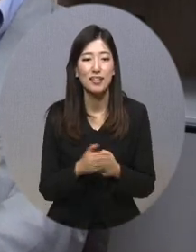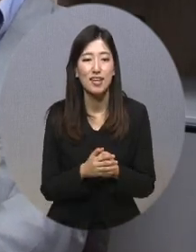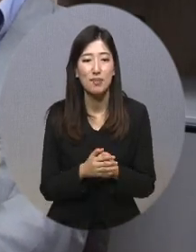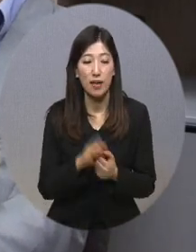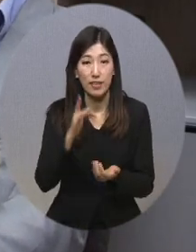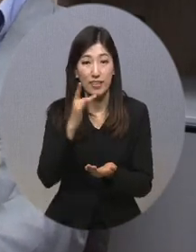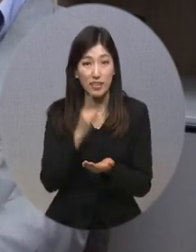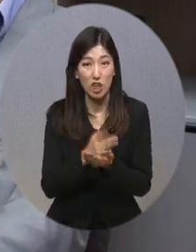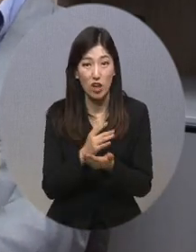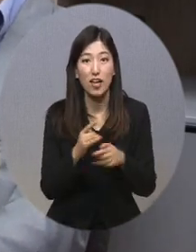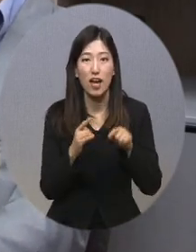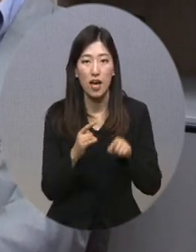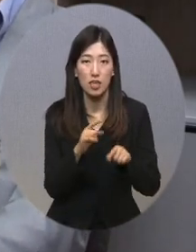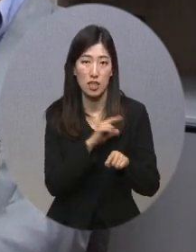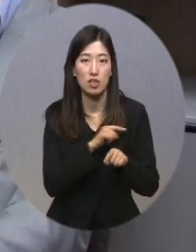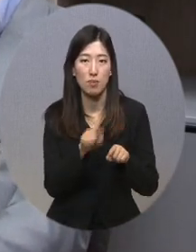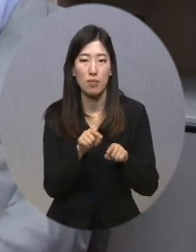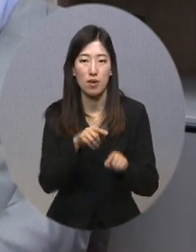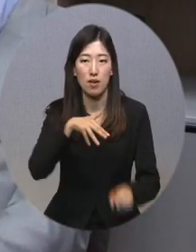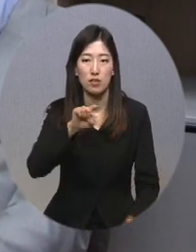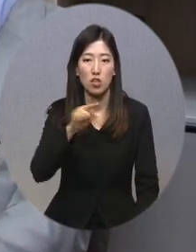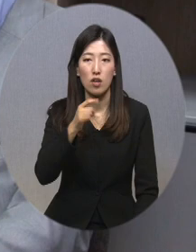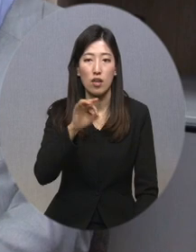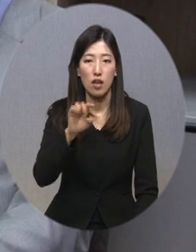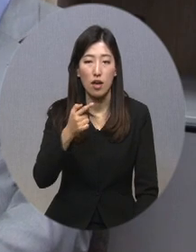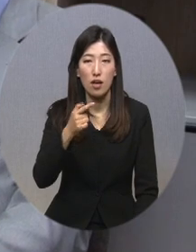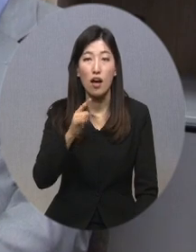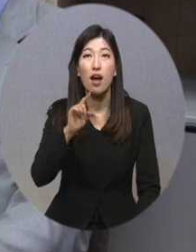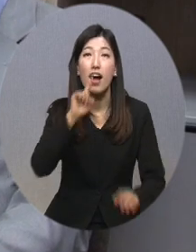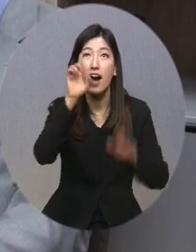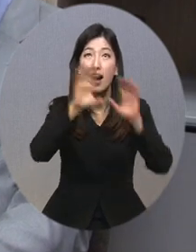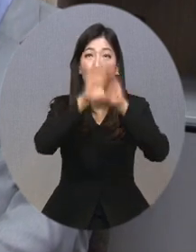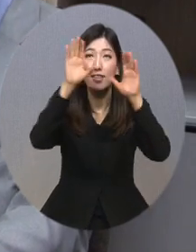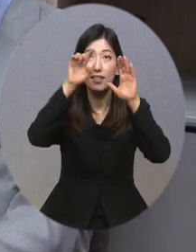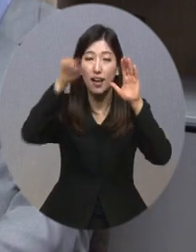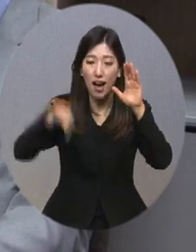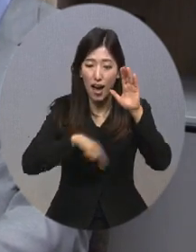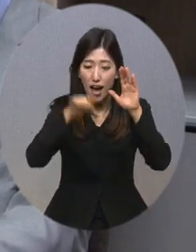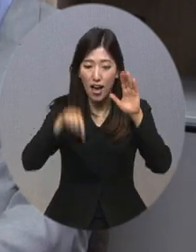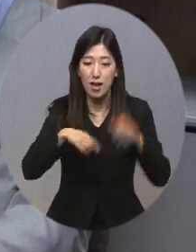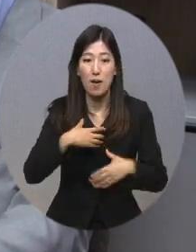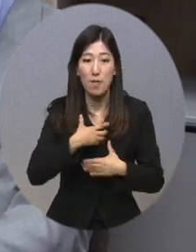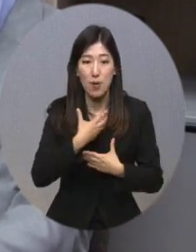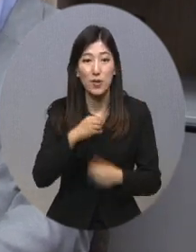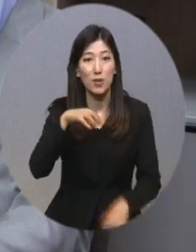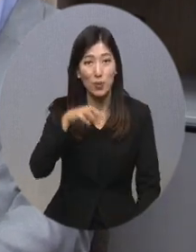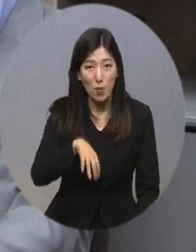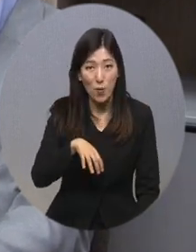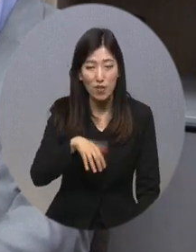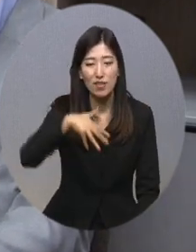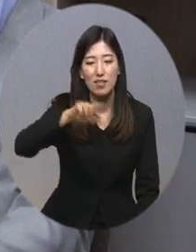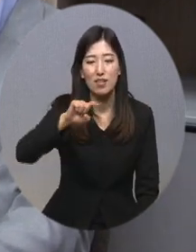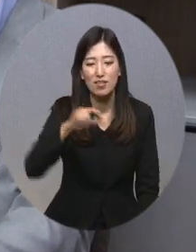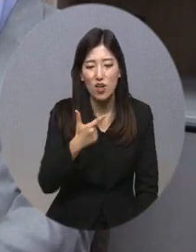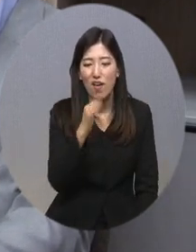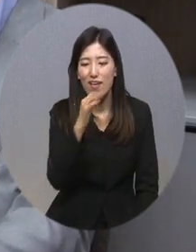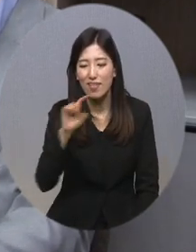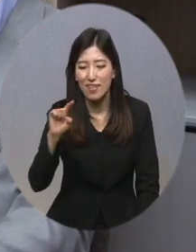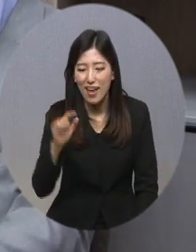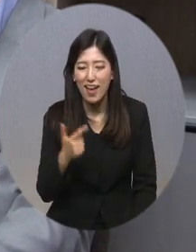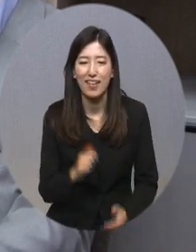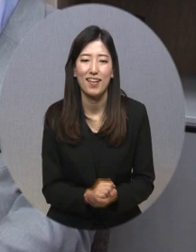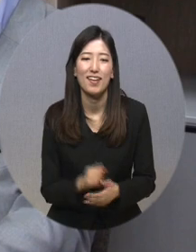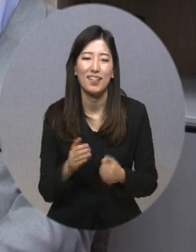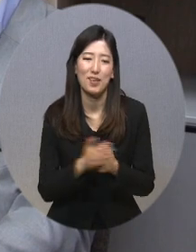지명부터가 심상치 않잖아요. 하늘 아래 편안한 곳. 예. 그래서 저는 저 개인적인 욕심은 천안이 가장 살기